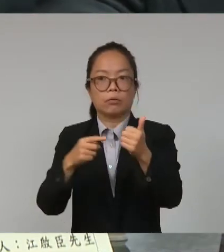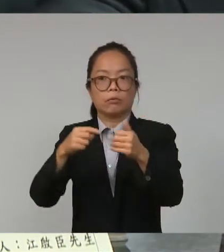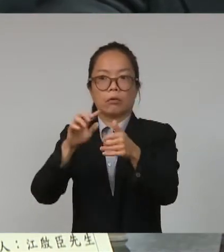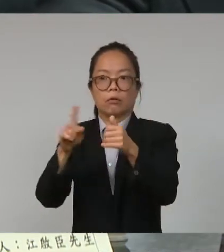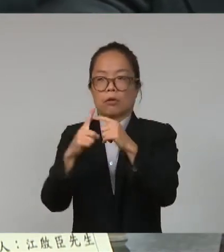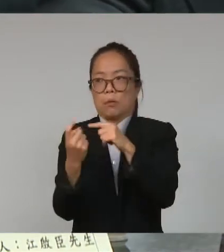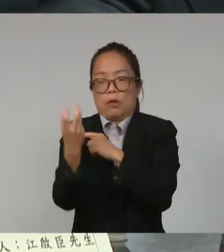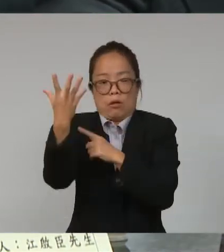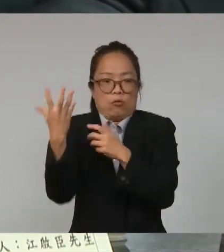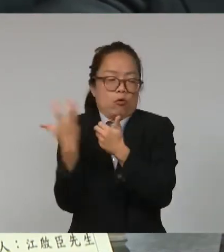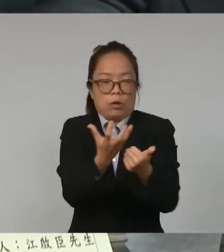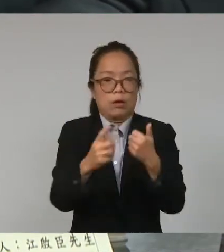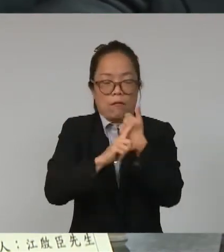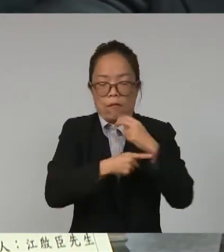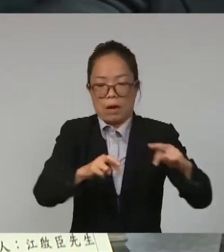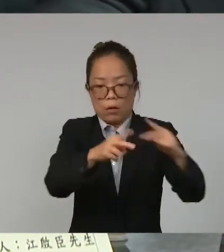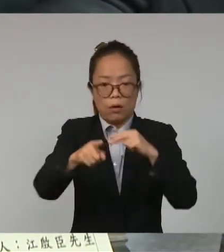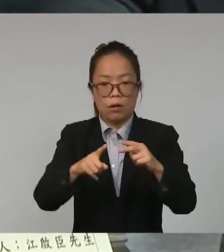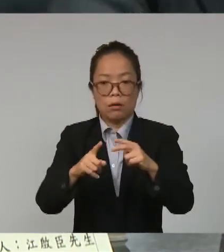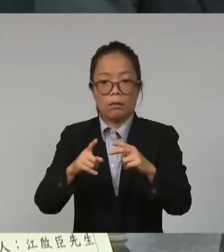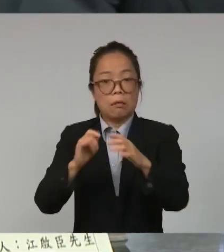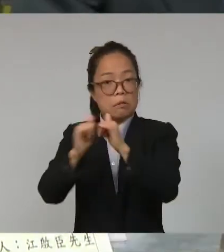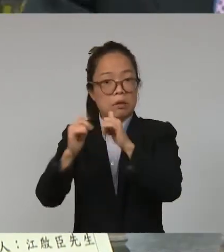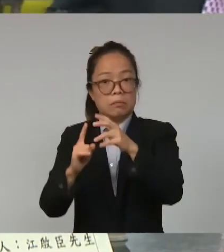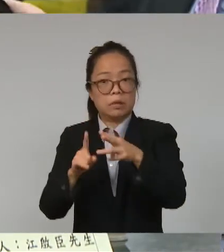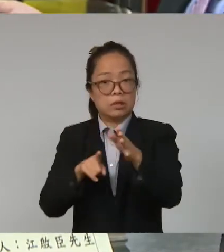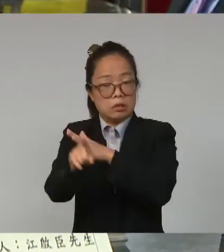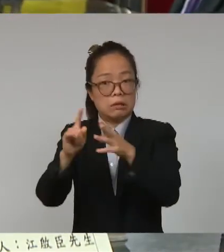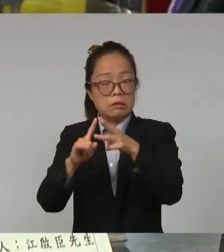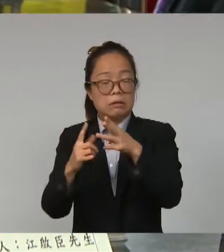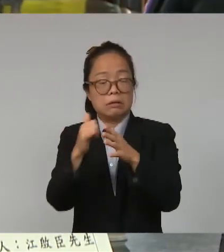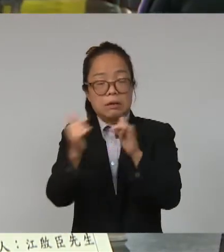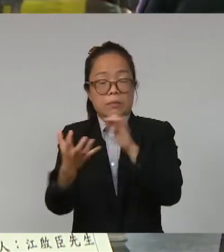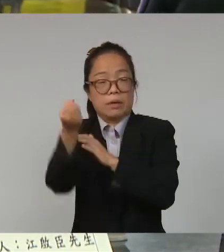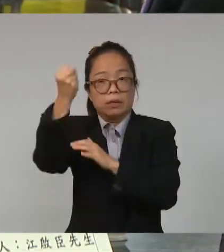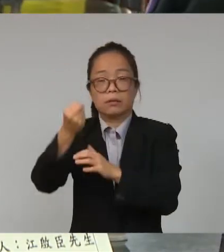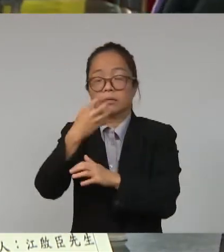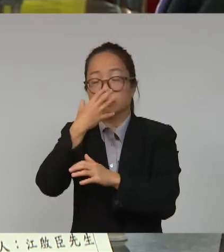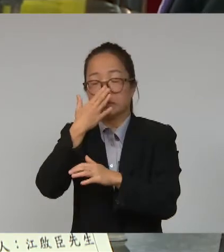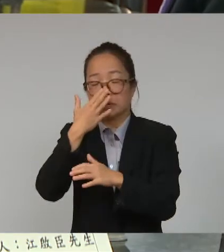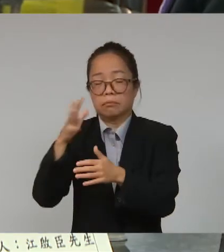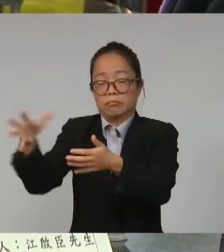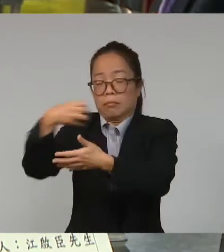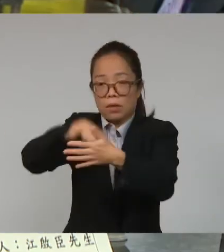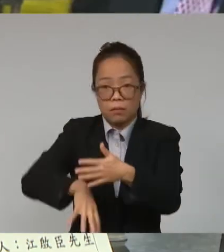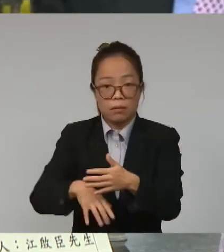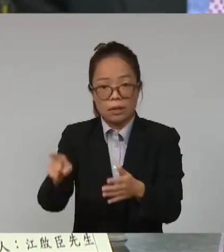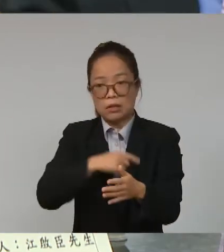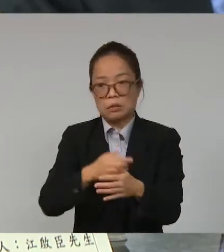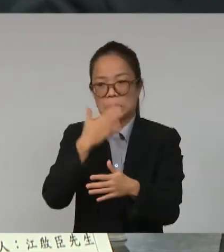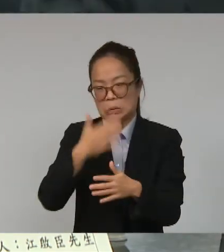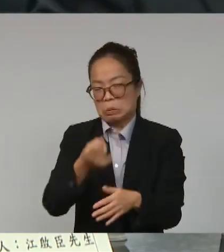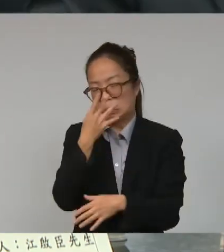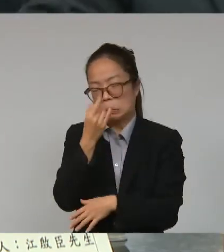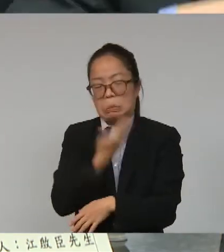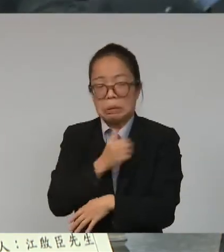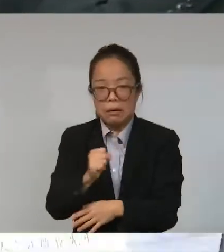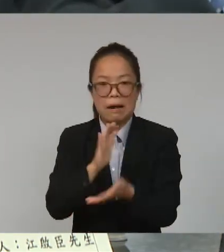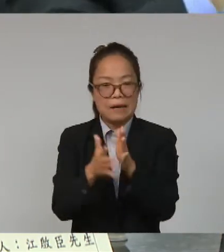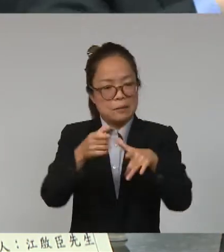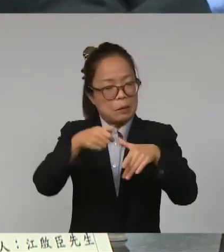法，没收人民的直接民权，是输不起，还是把公投当作政治操弄的工